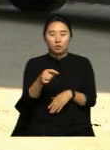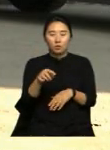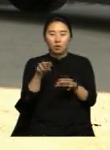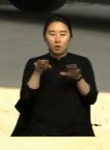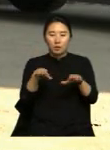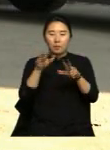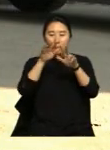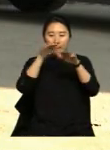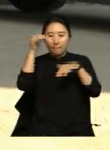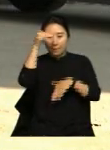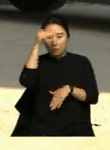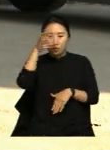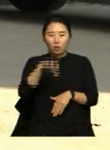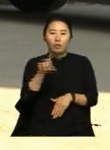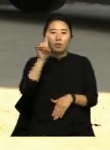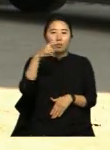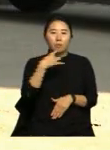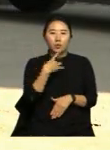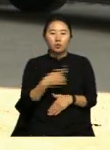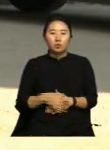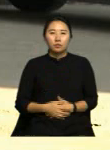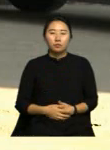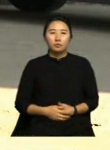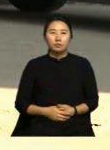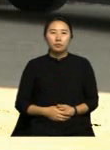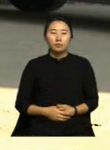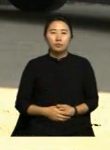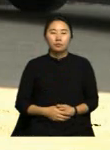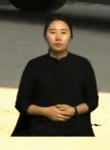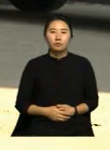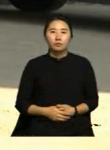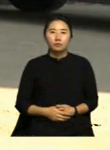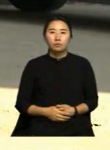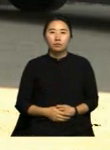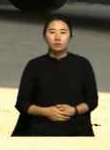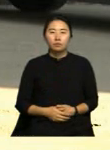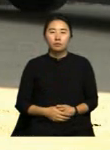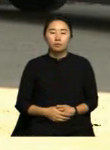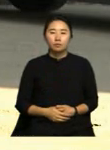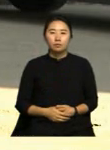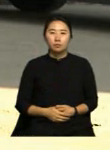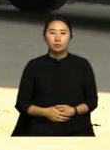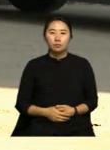보이는 이곳 박물관 한 곳뿐입니다. 드라이브 서울경기 케이블TV 김정필입니다.